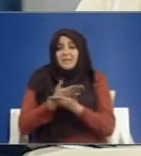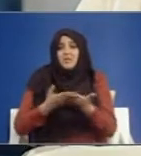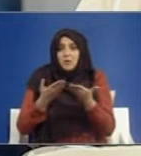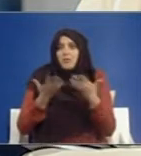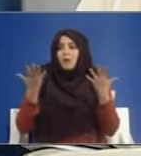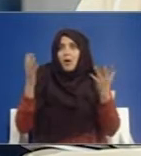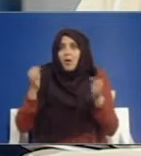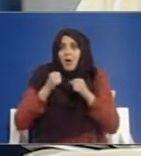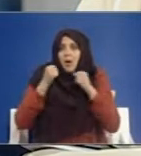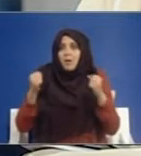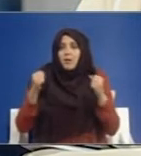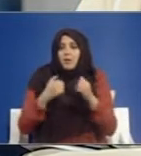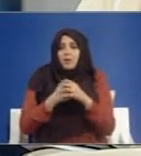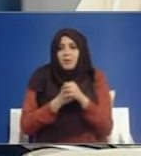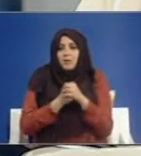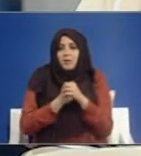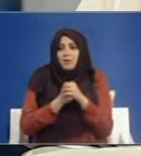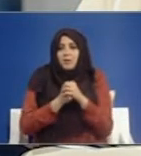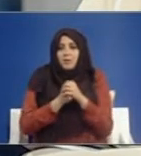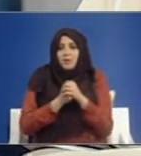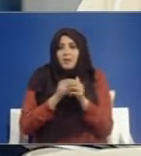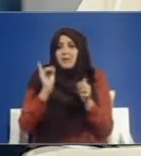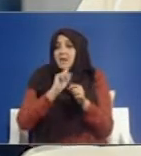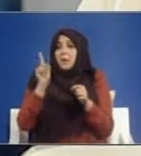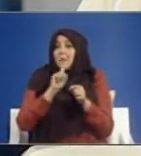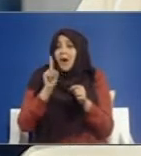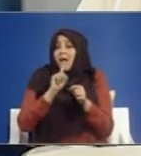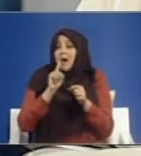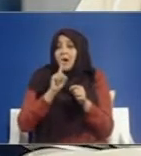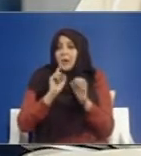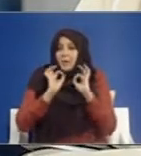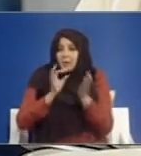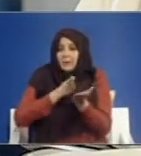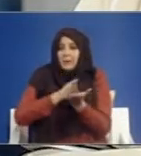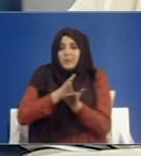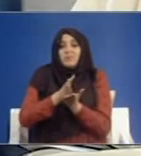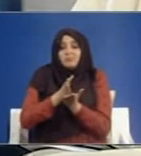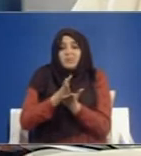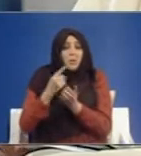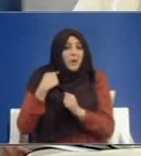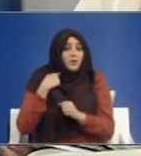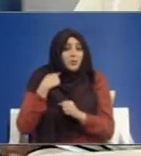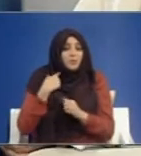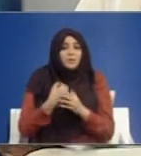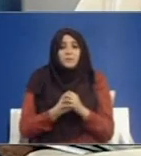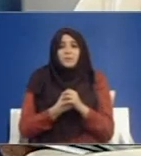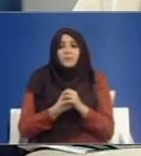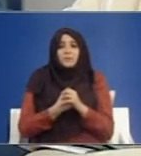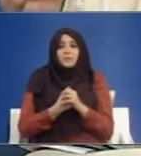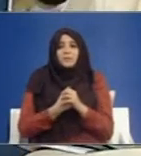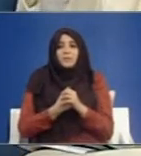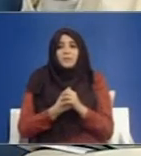مربك، فغير المثبت ينفلت. ولذلك هذا